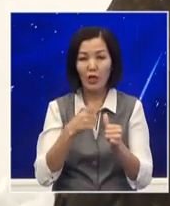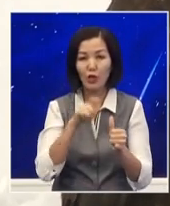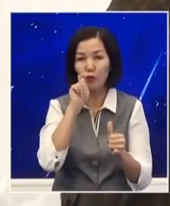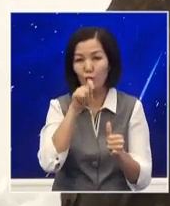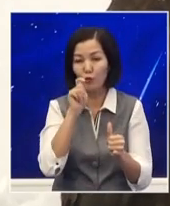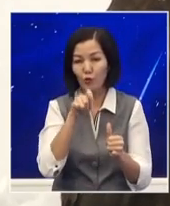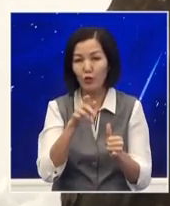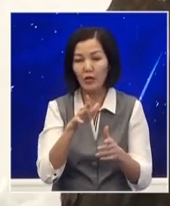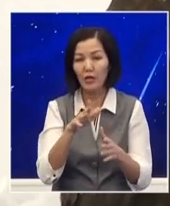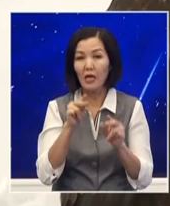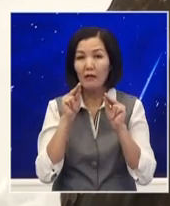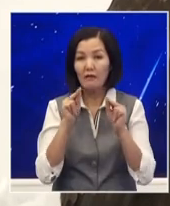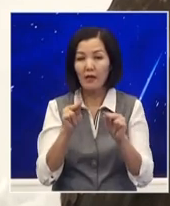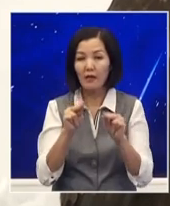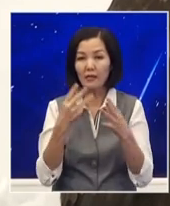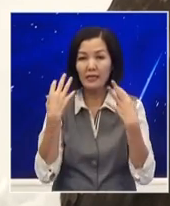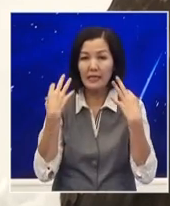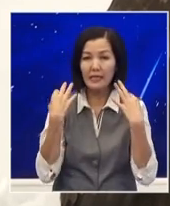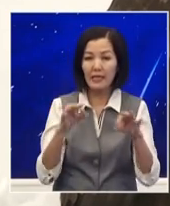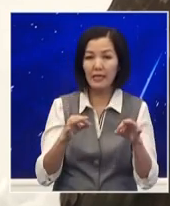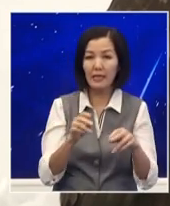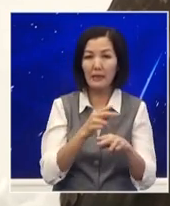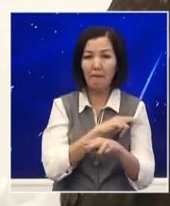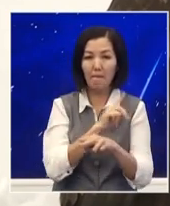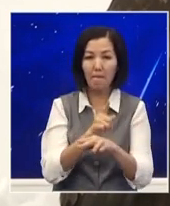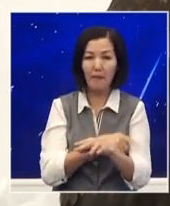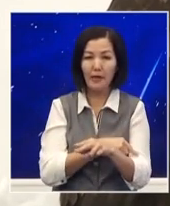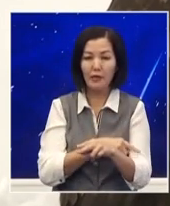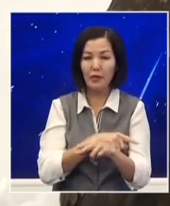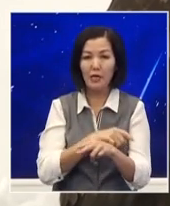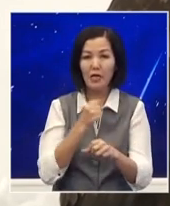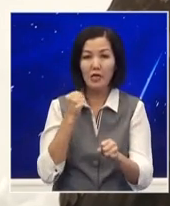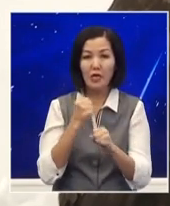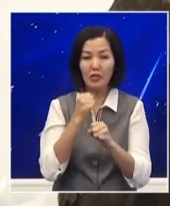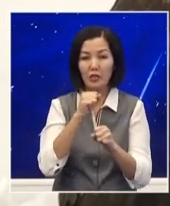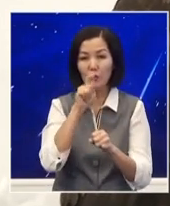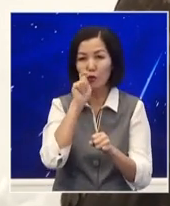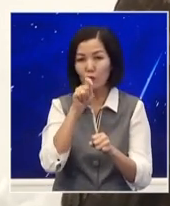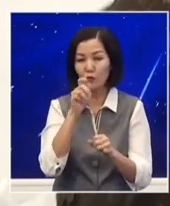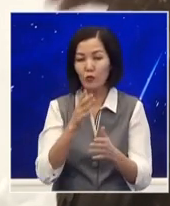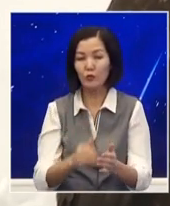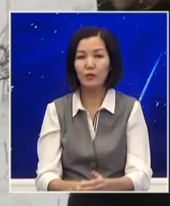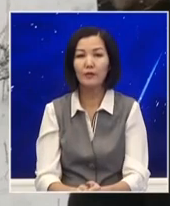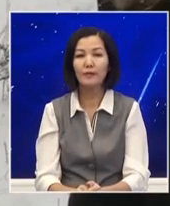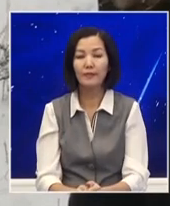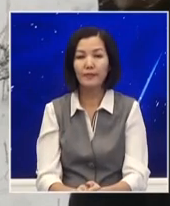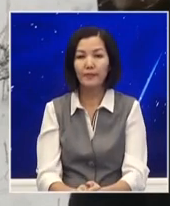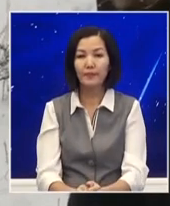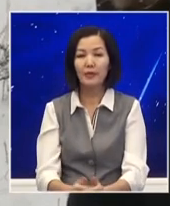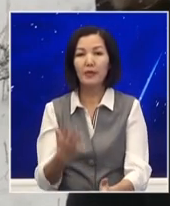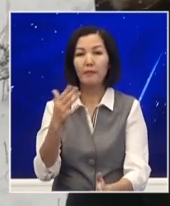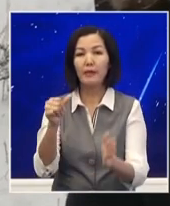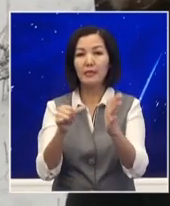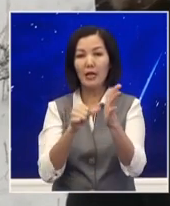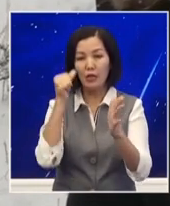азулы арланын нағыз көкжалды шеңгеліне басқан жалғыз қыран осы. 5-6